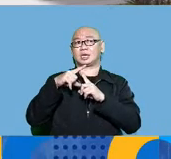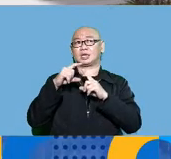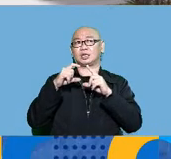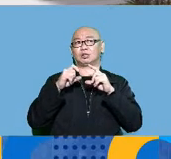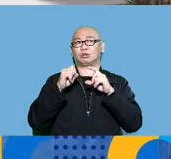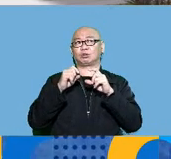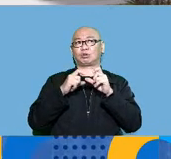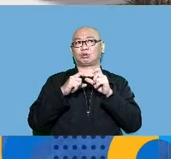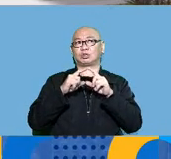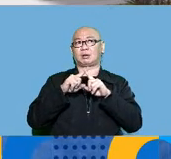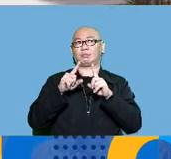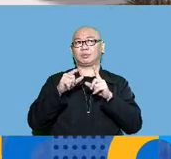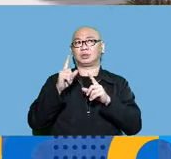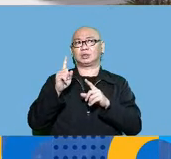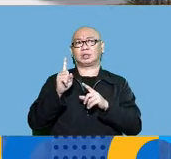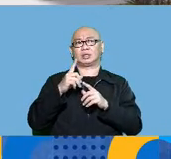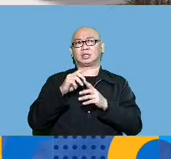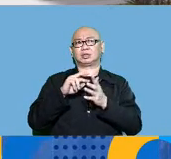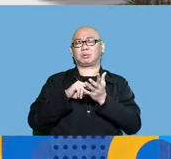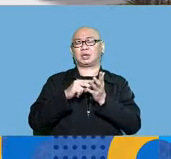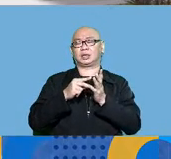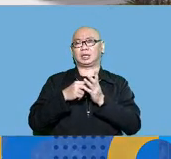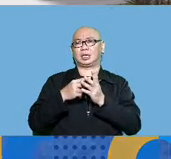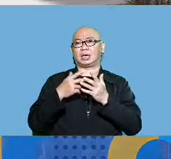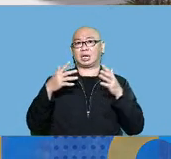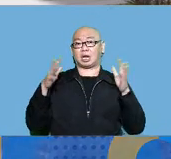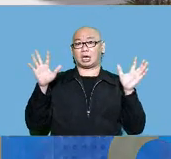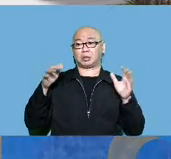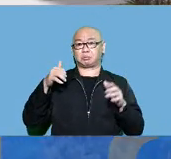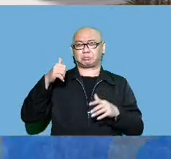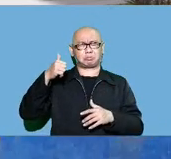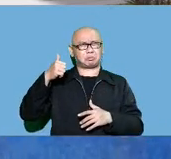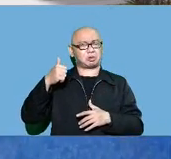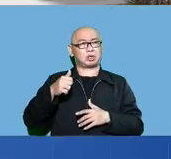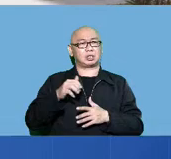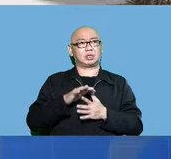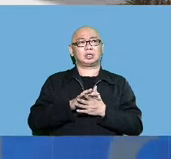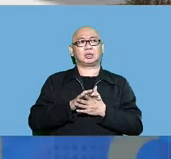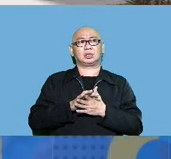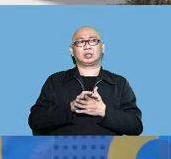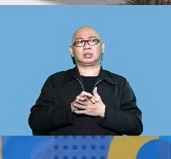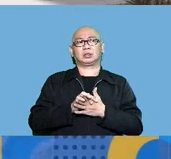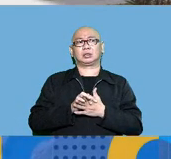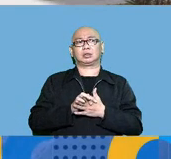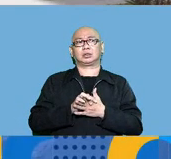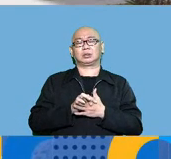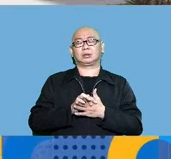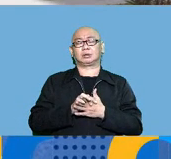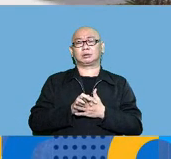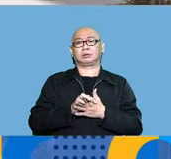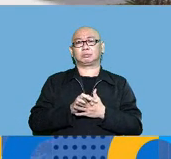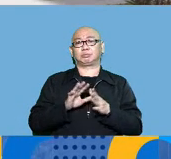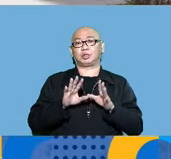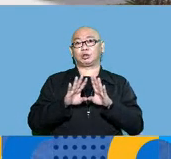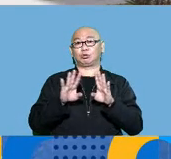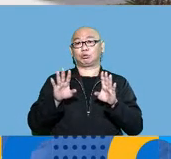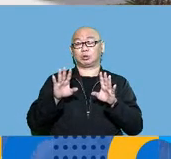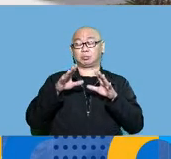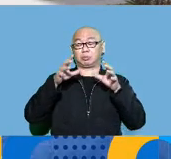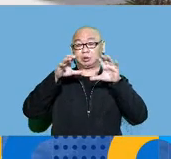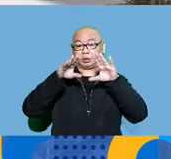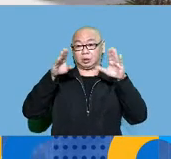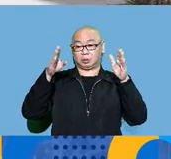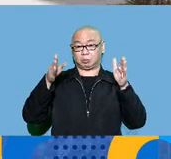merupakan wujud nyata sebagai seekor elang yang perkasa. Karena itu di gerbang UNES itu ada lambang Garuda kita dan